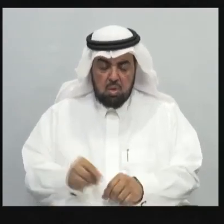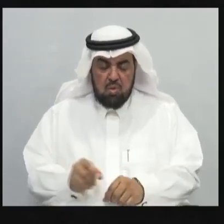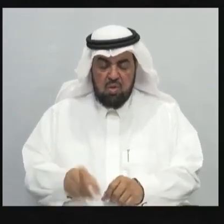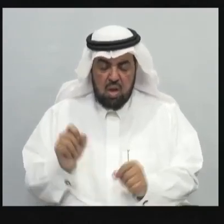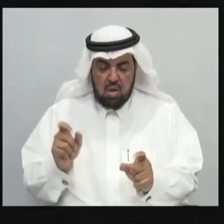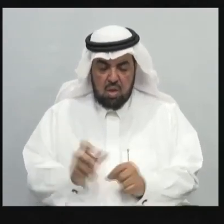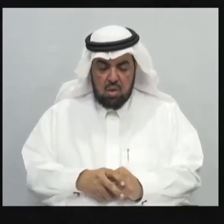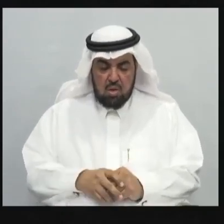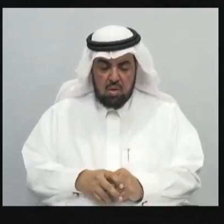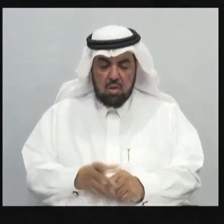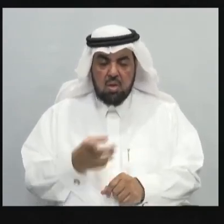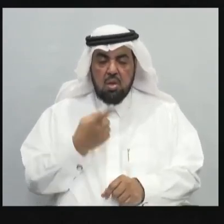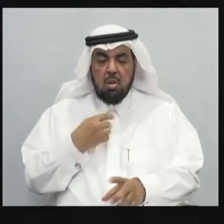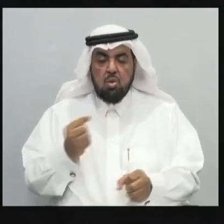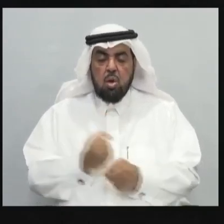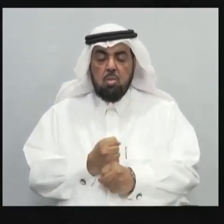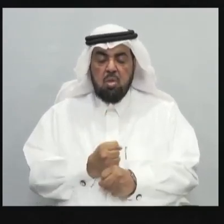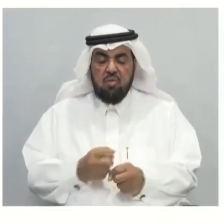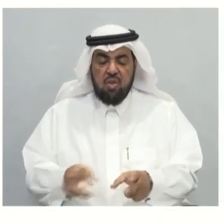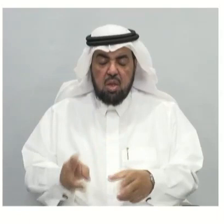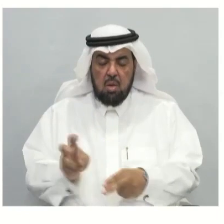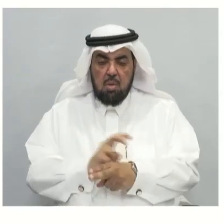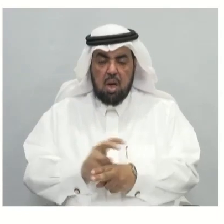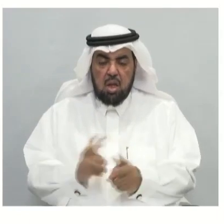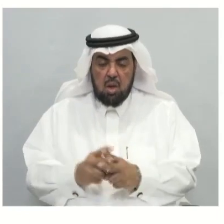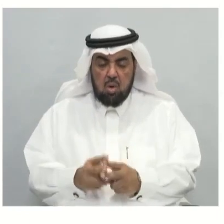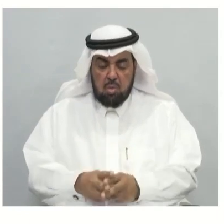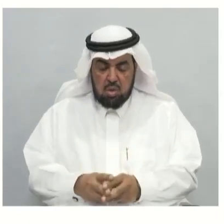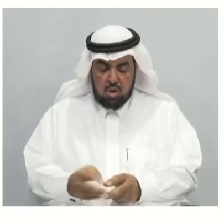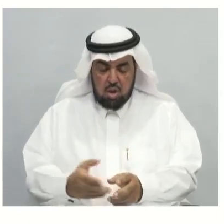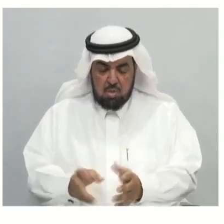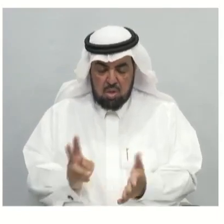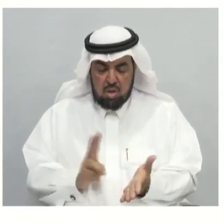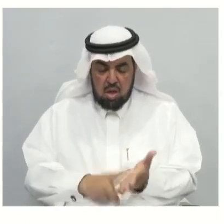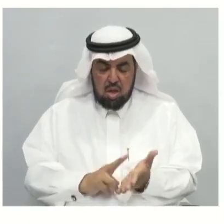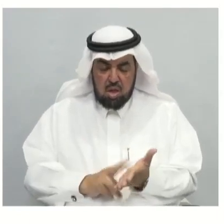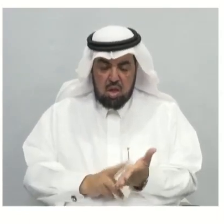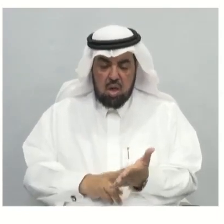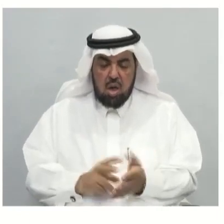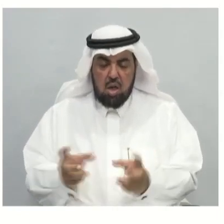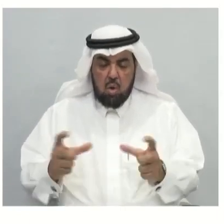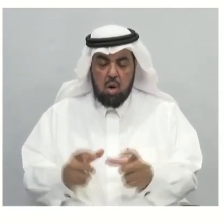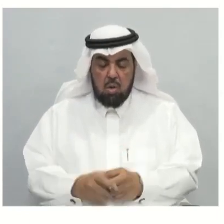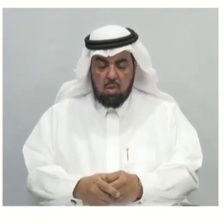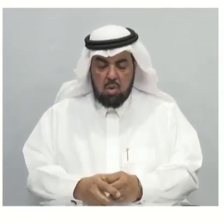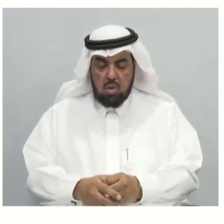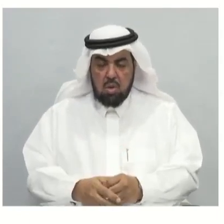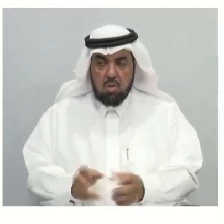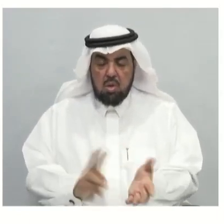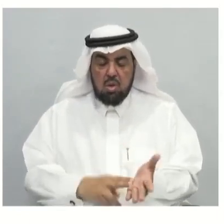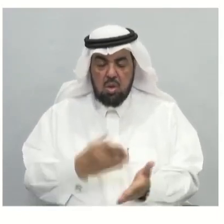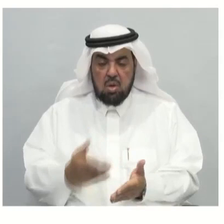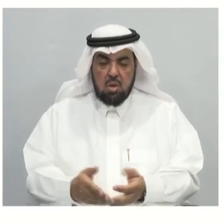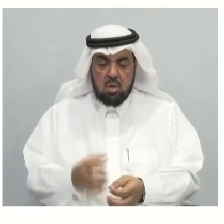الويب عندما تقوم بفتح بريد الكتروني مباشره يطلب منك تسجيل هذا العنوان البريد الالكتروني ثم ترسل هذه